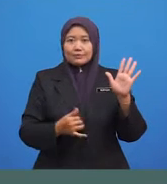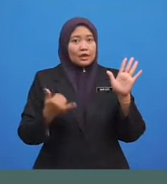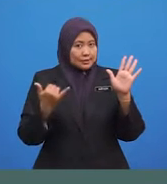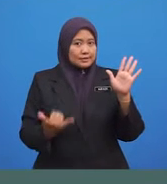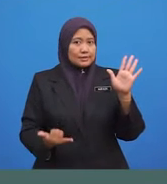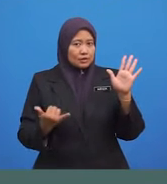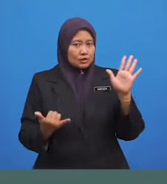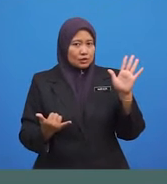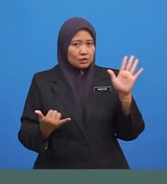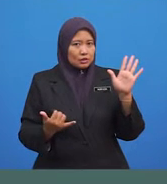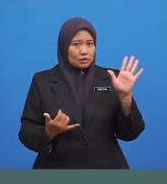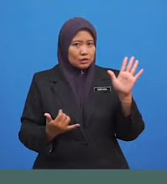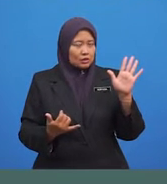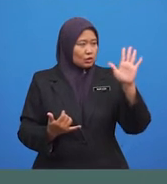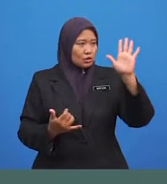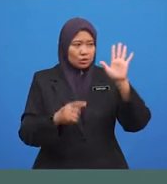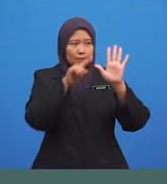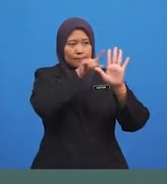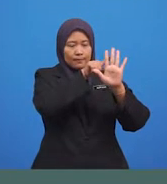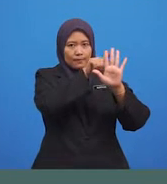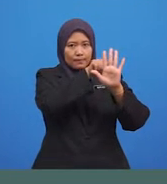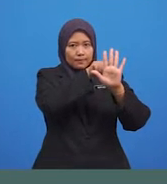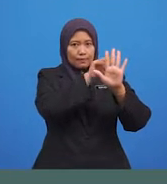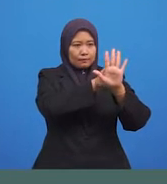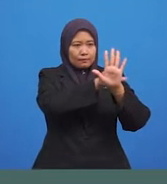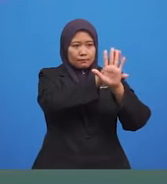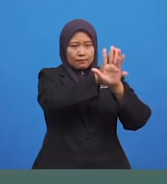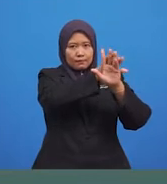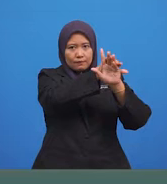Sekarang, tutup tiga jari yang berada di bahagian tengah.